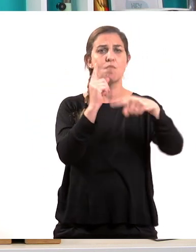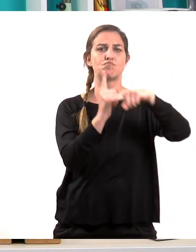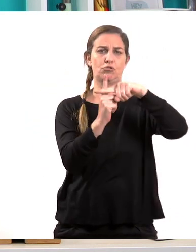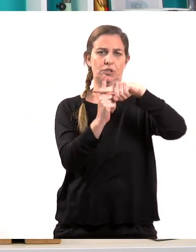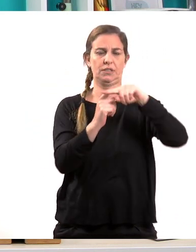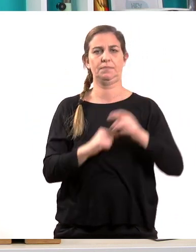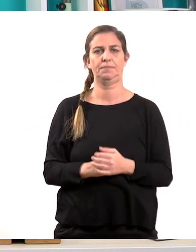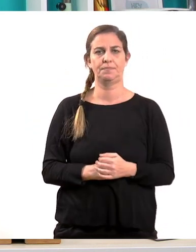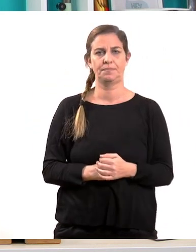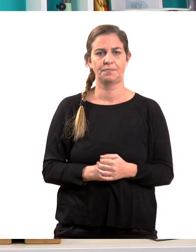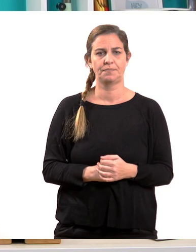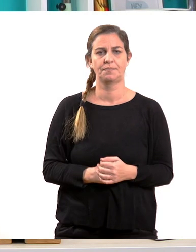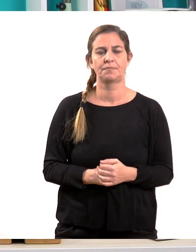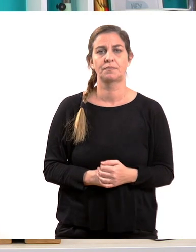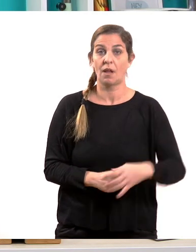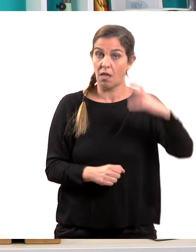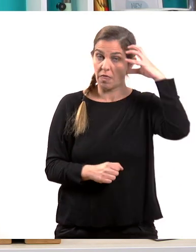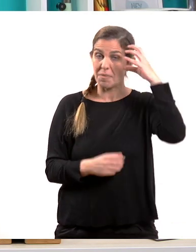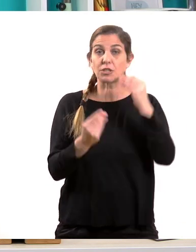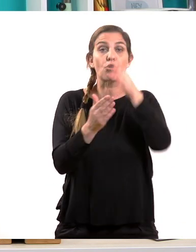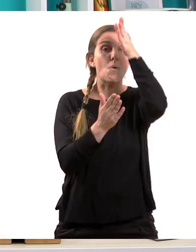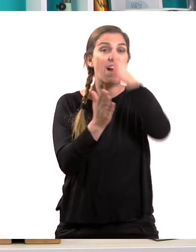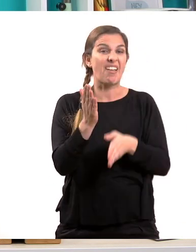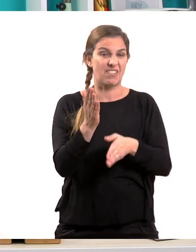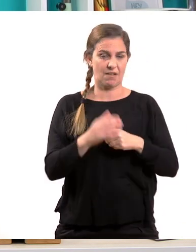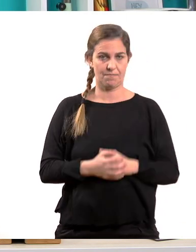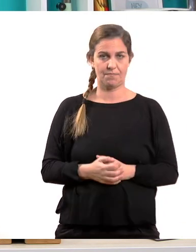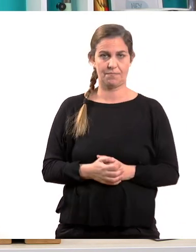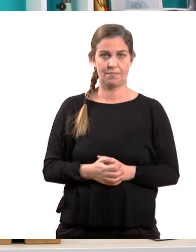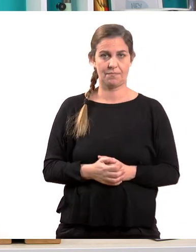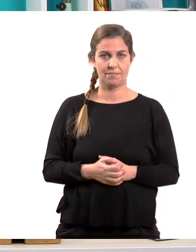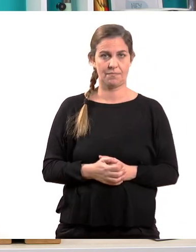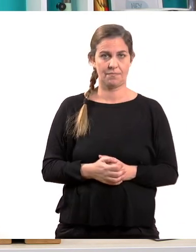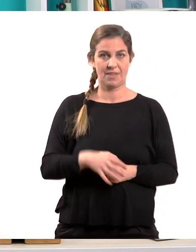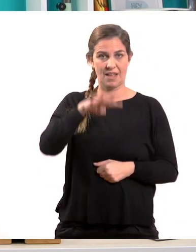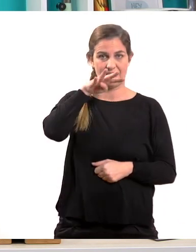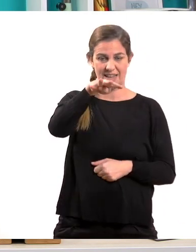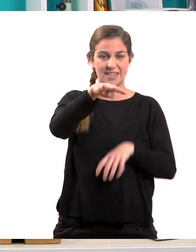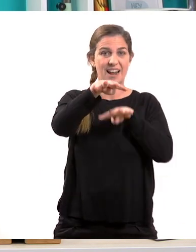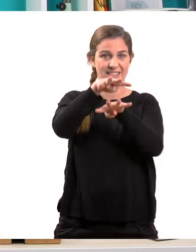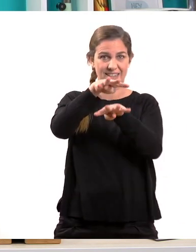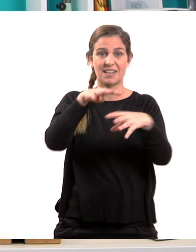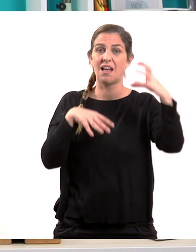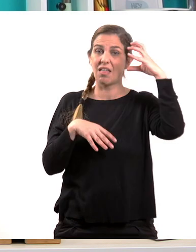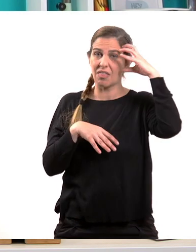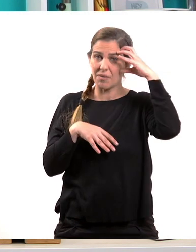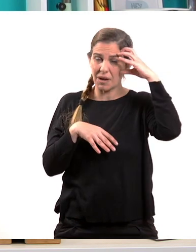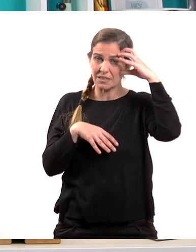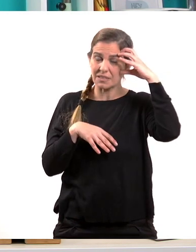μαζί. Είπαμε το ένα κάτω από το άλλο. Και αφού είναι τετραψήφι, χιλιάδες,